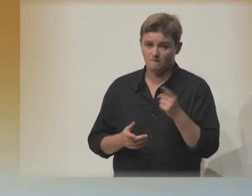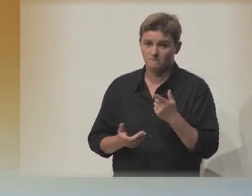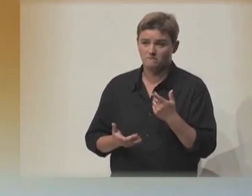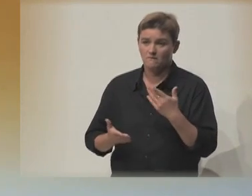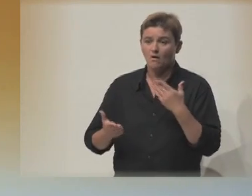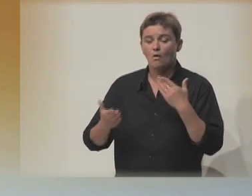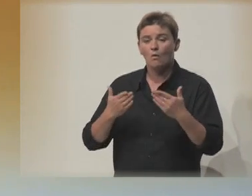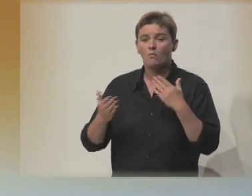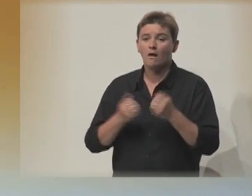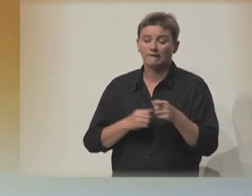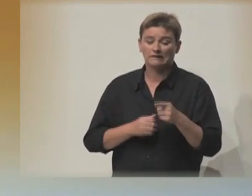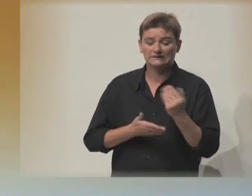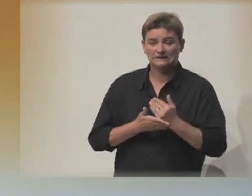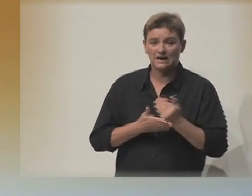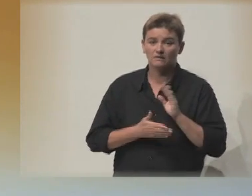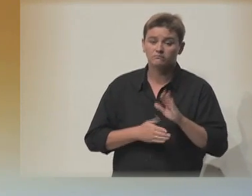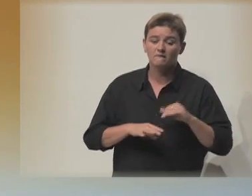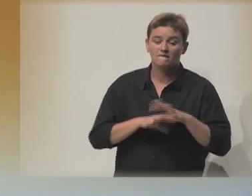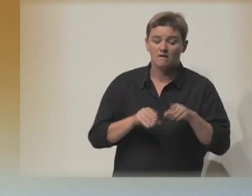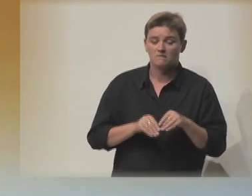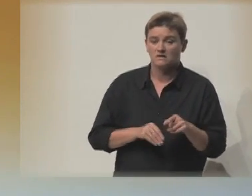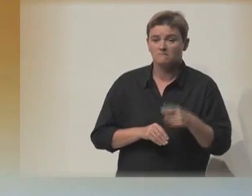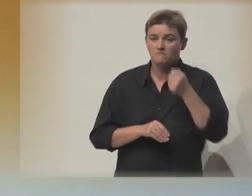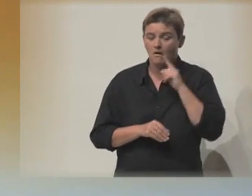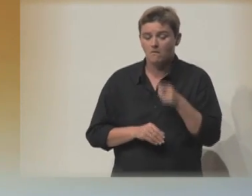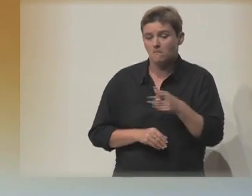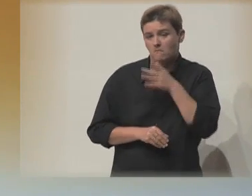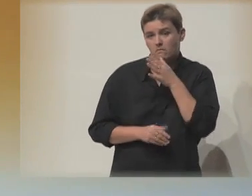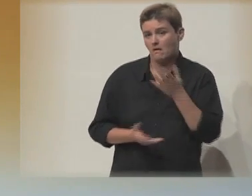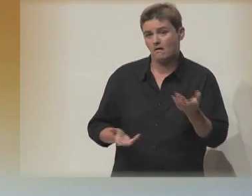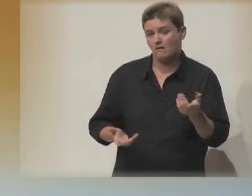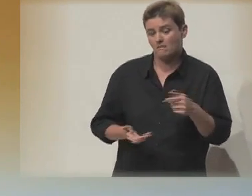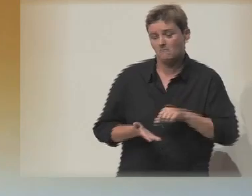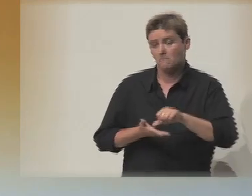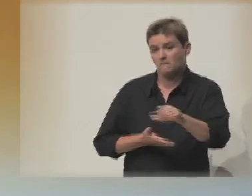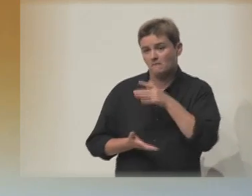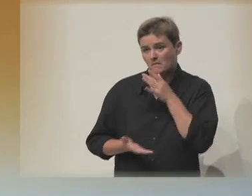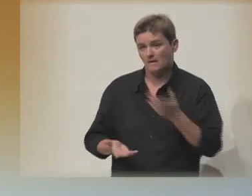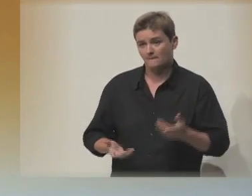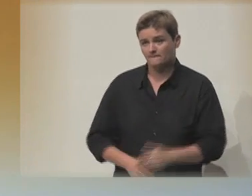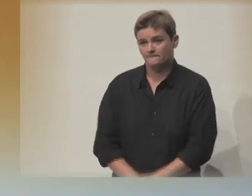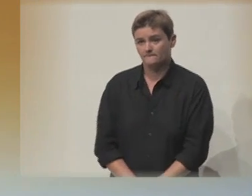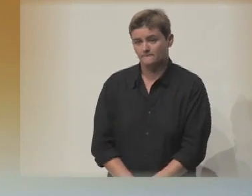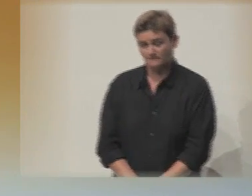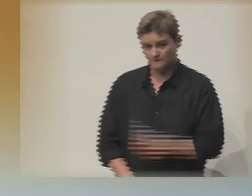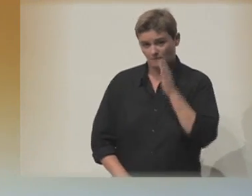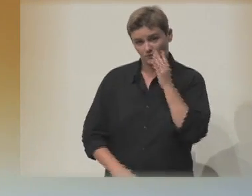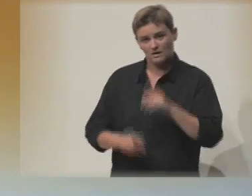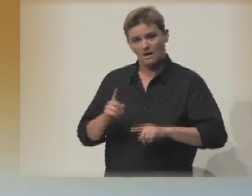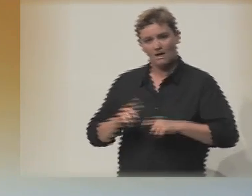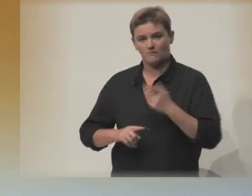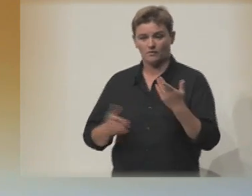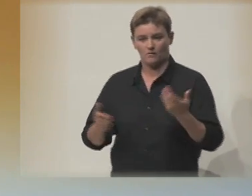que ce que rapportera le salaire du père de famille quand il rentre à la maison. D'où l'importance